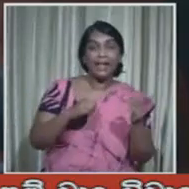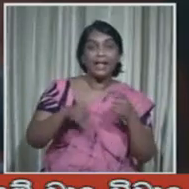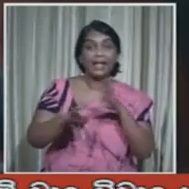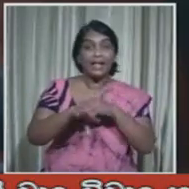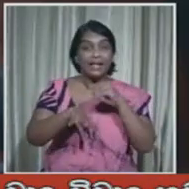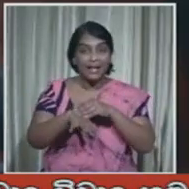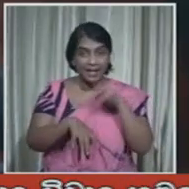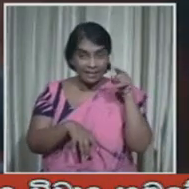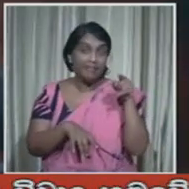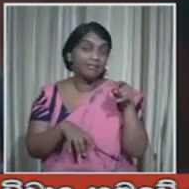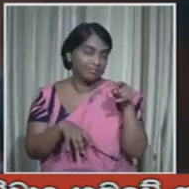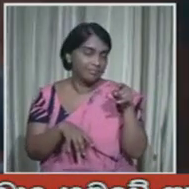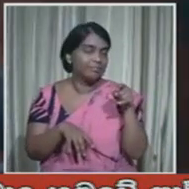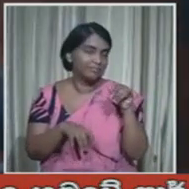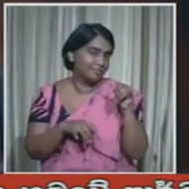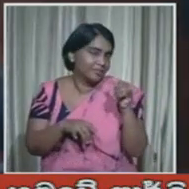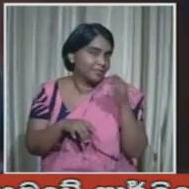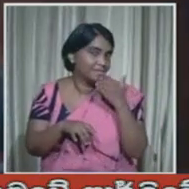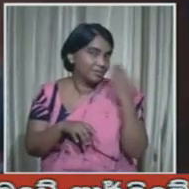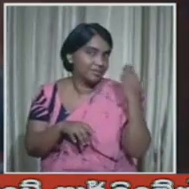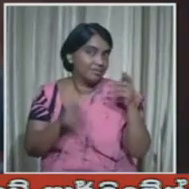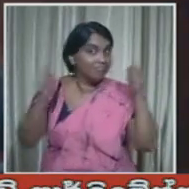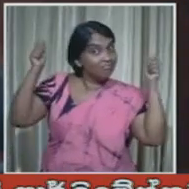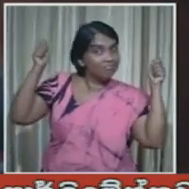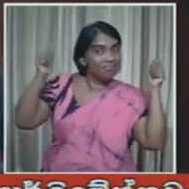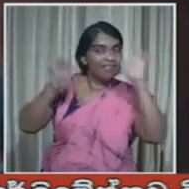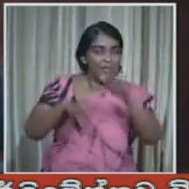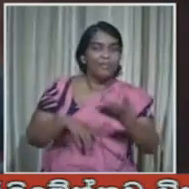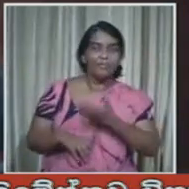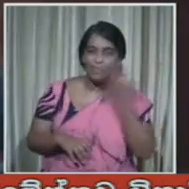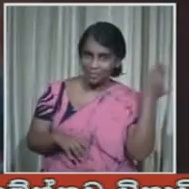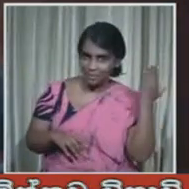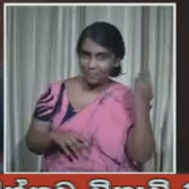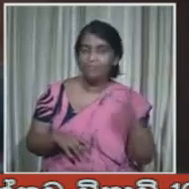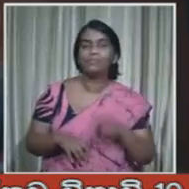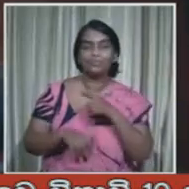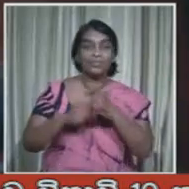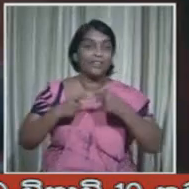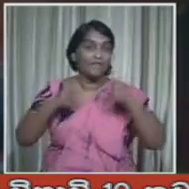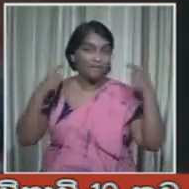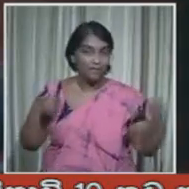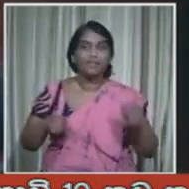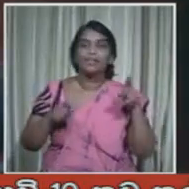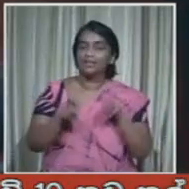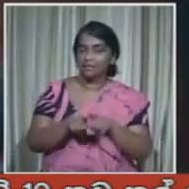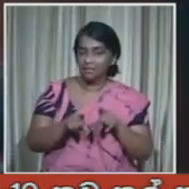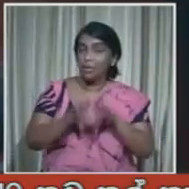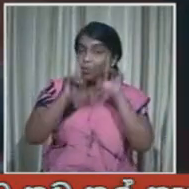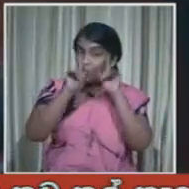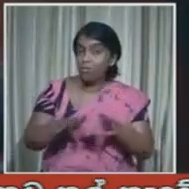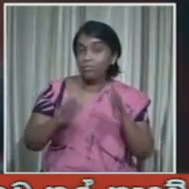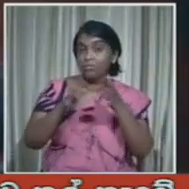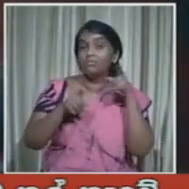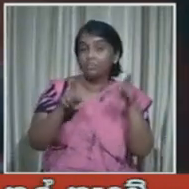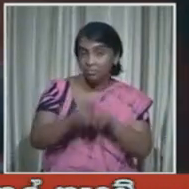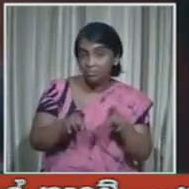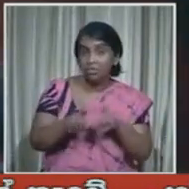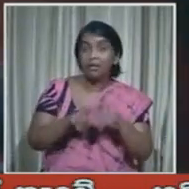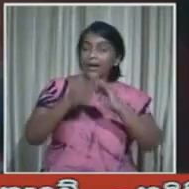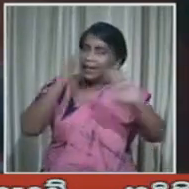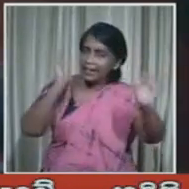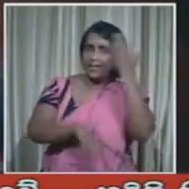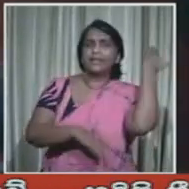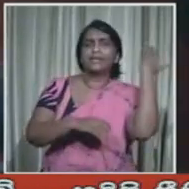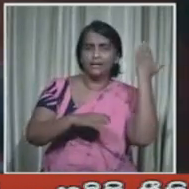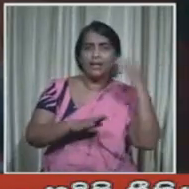විට නොවෙන්න පුළුවන් නේද බෝඩ් එකක් අල්ලගෙන ඉන්න තිබ්බා හරිද මේ විරෝධයට විරුද්ධ එහෙමයි ඒවයි මේ උද්දත් ඒන් සතම ගෝ හෝම් කියන්නේ